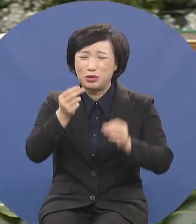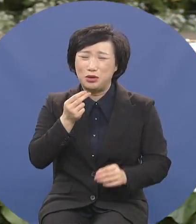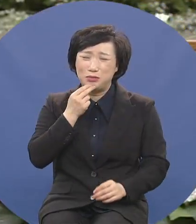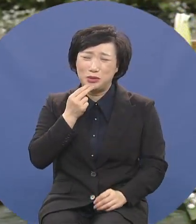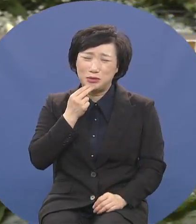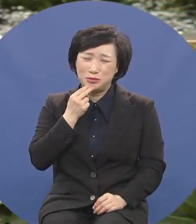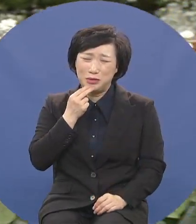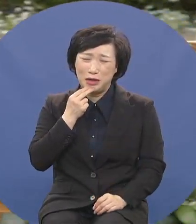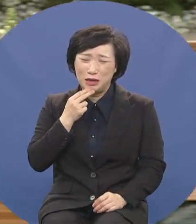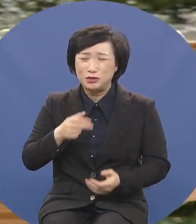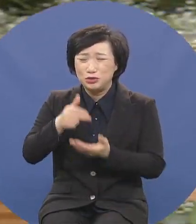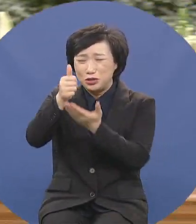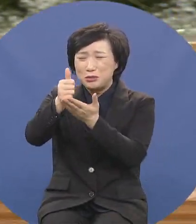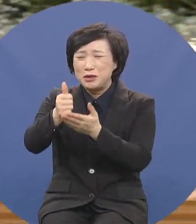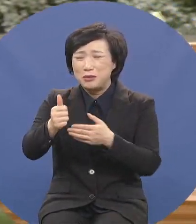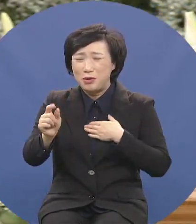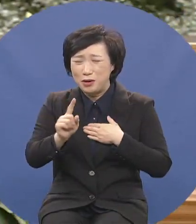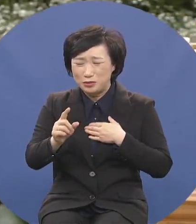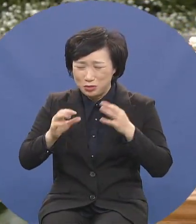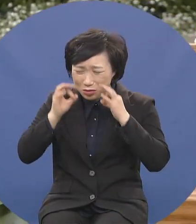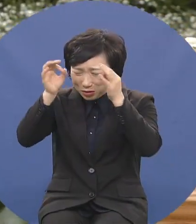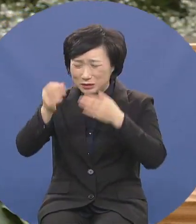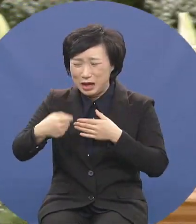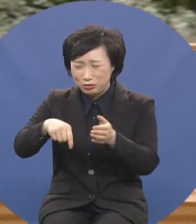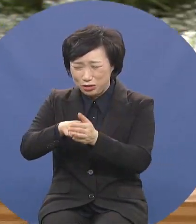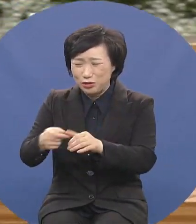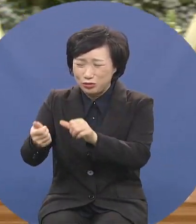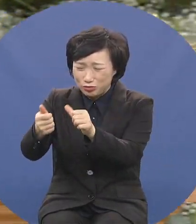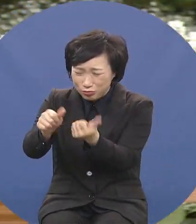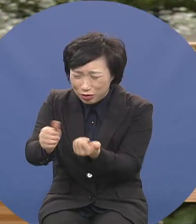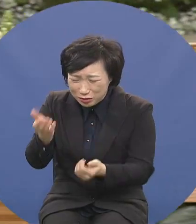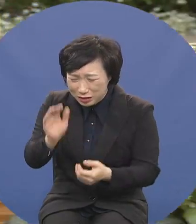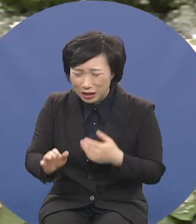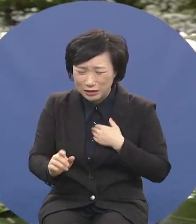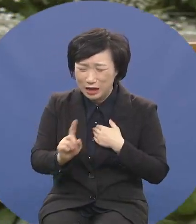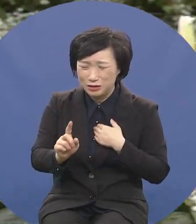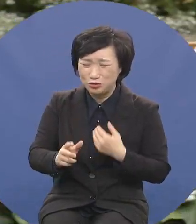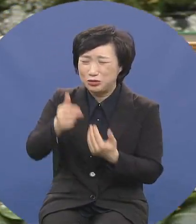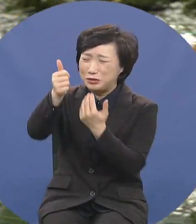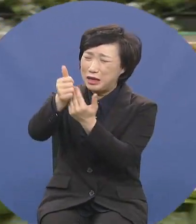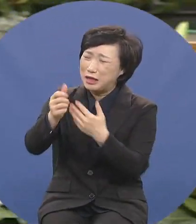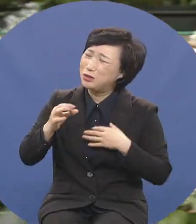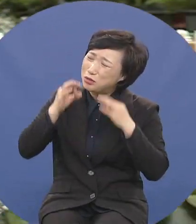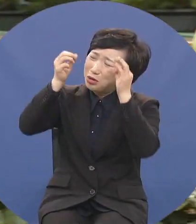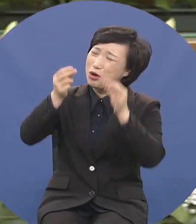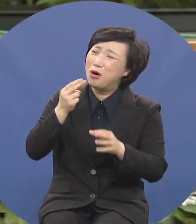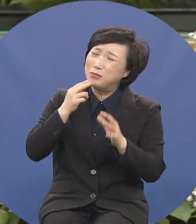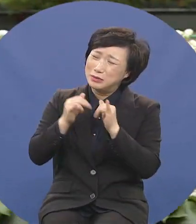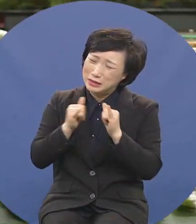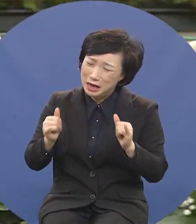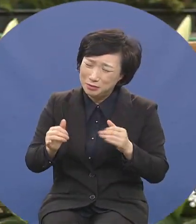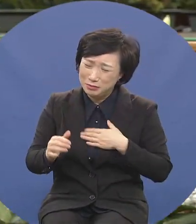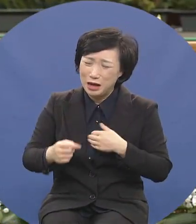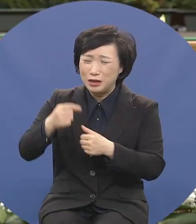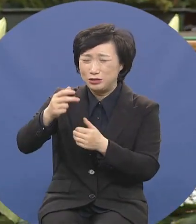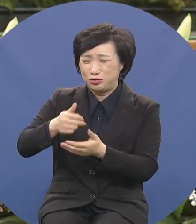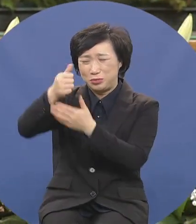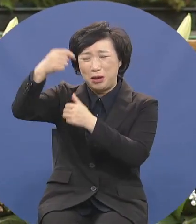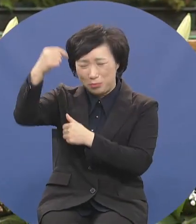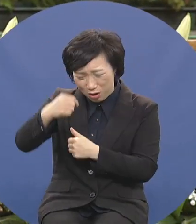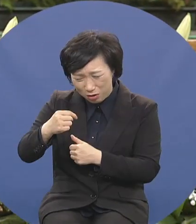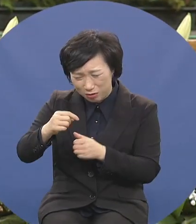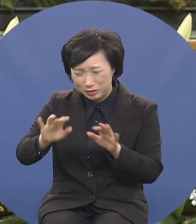않았습니다. 주님은 그렇게 노력해서 날 위해 죽어주셨는데 나는 주님 앞에 노력하지 않았습니다.